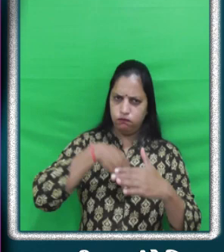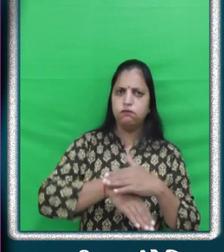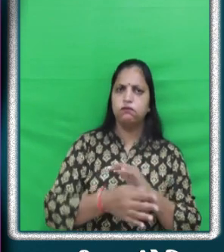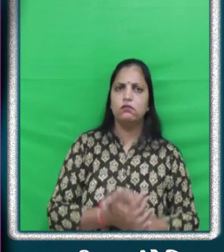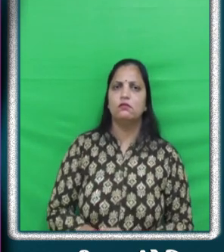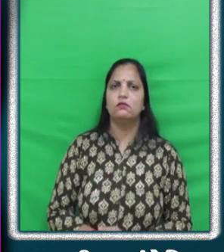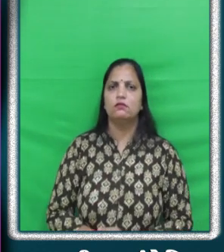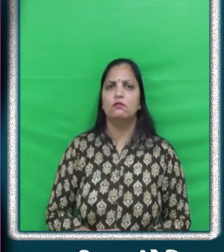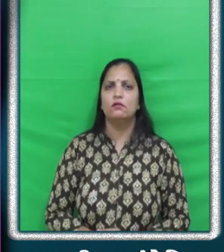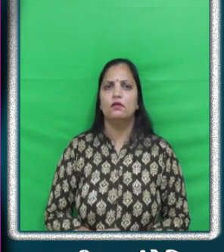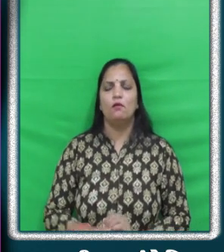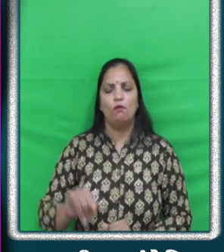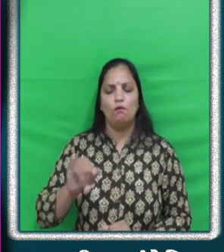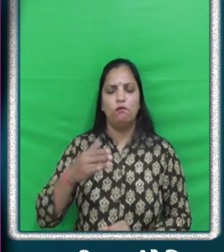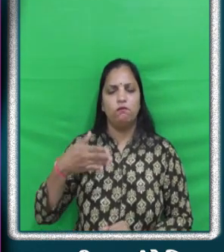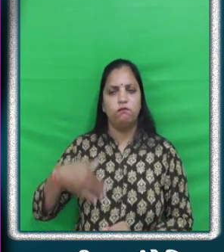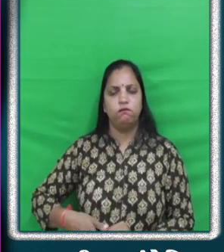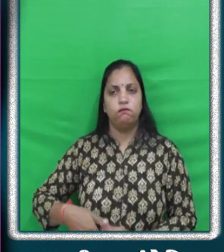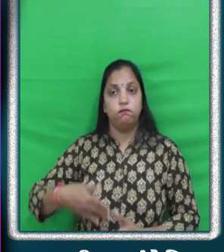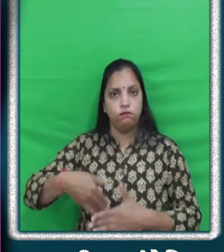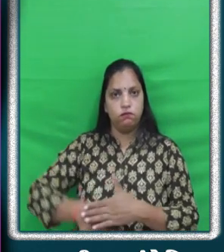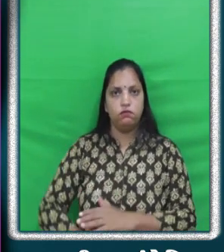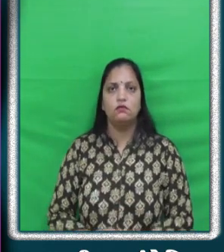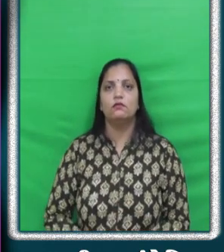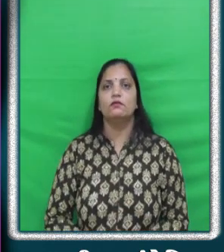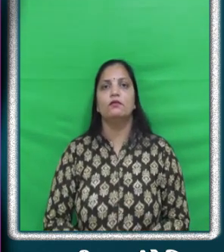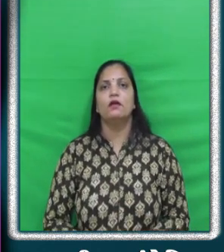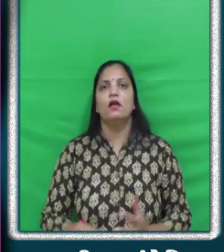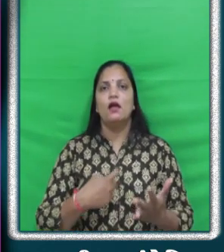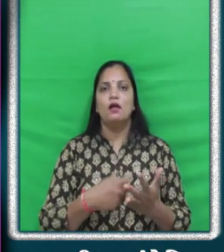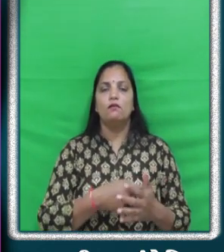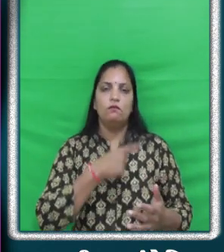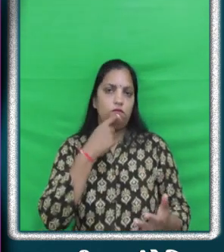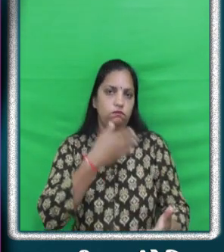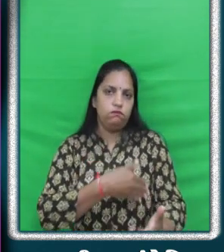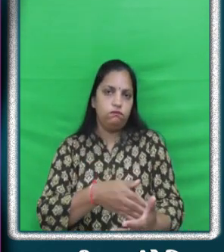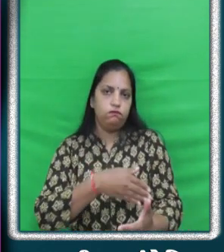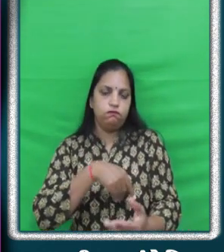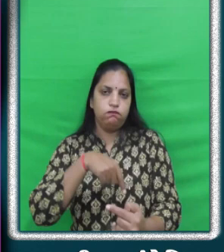મૂત્રપિંડની અંદર અનેક રુધિર કેશિકા ગુચ્છ,